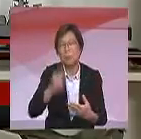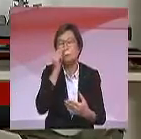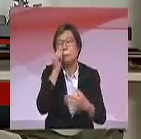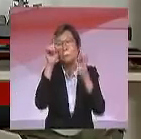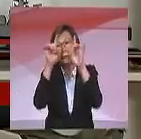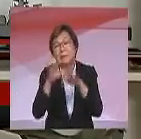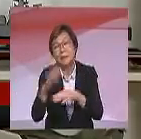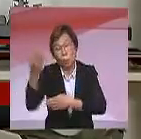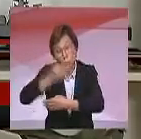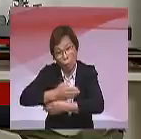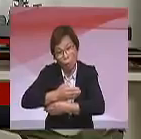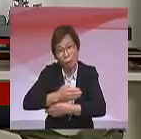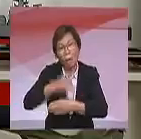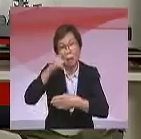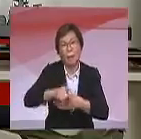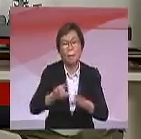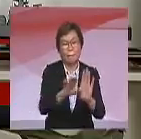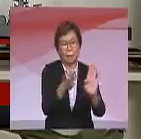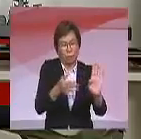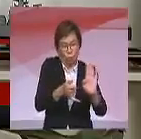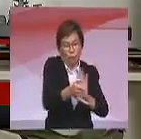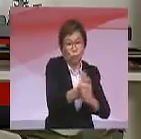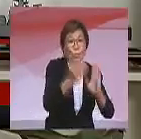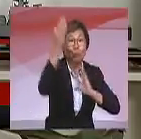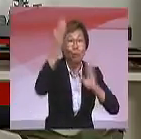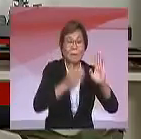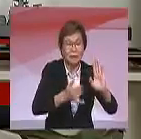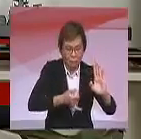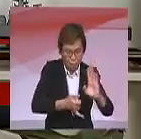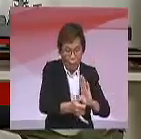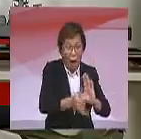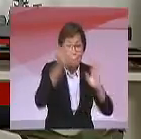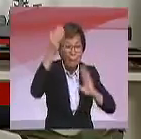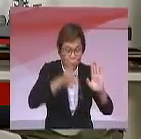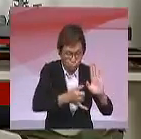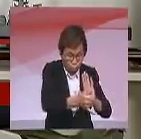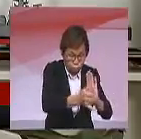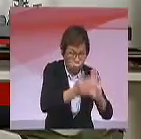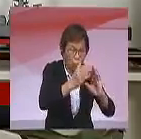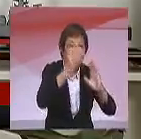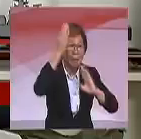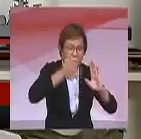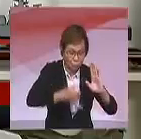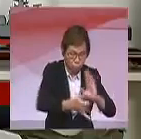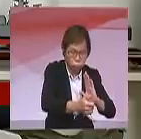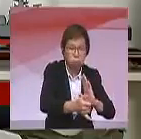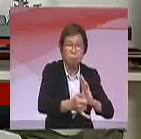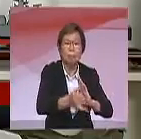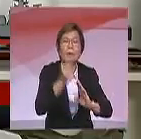Mereka perlu di swab test di pintu masuk, iaitu di Malaysia lah, di pintu masuk. Jadi